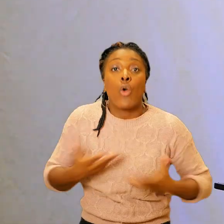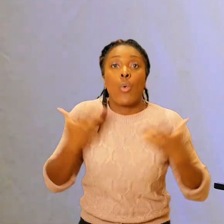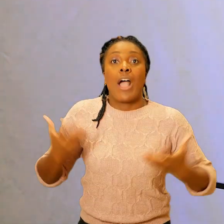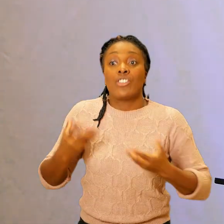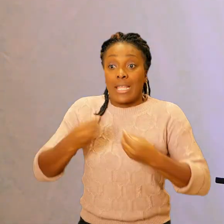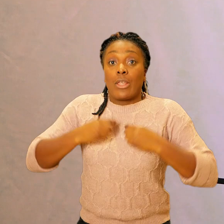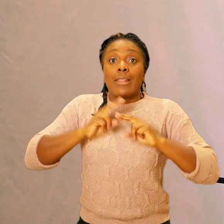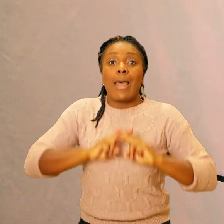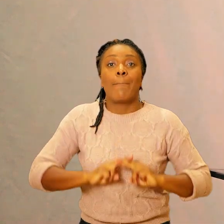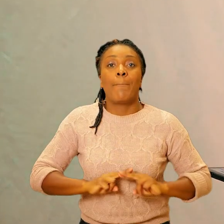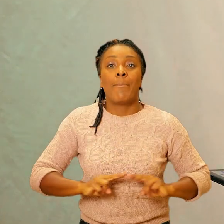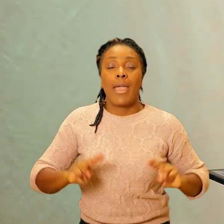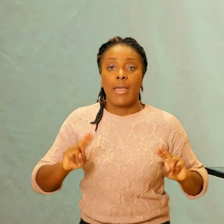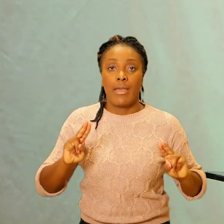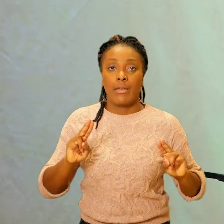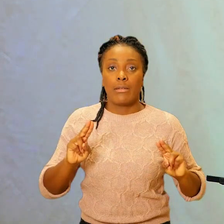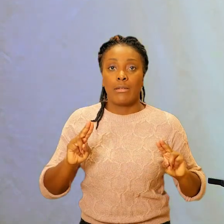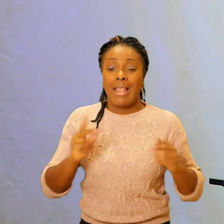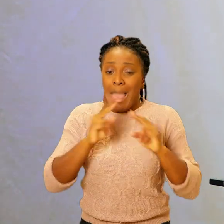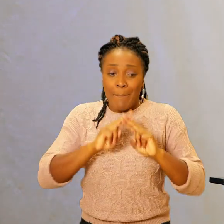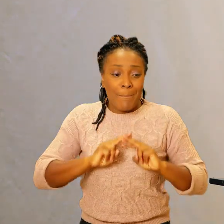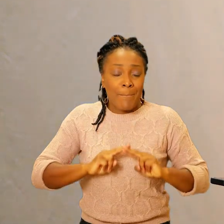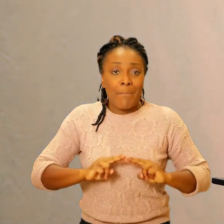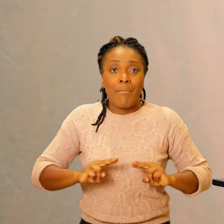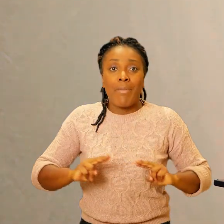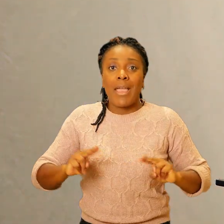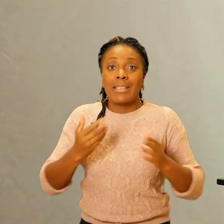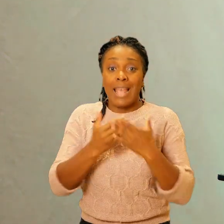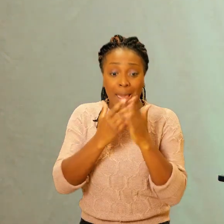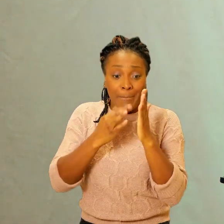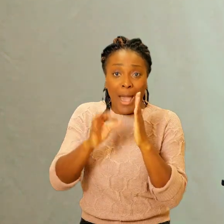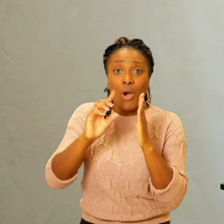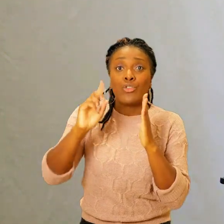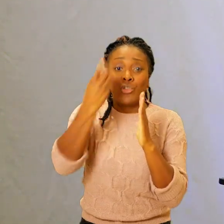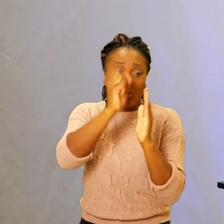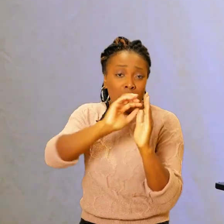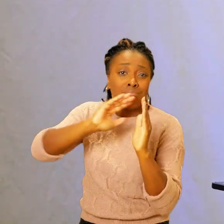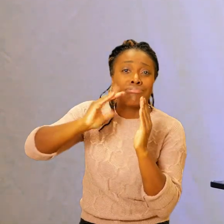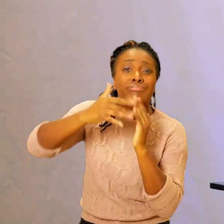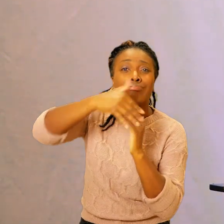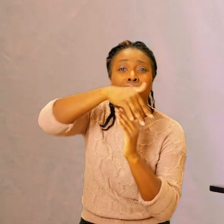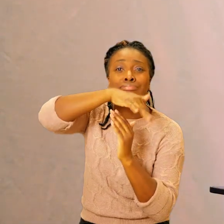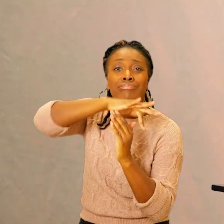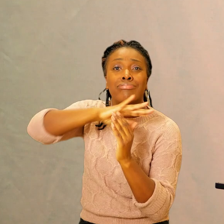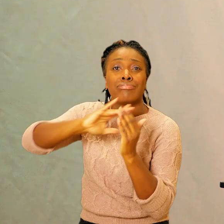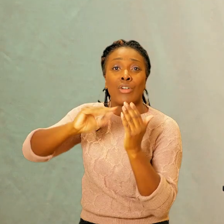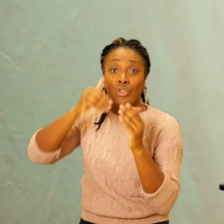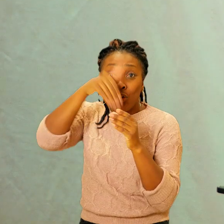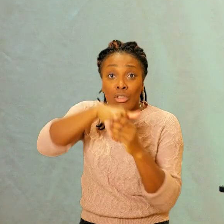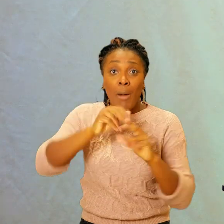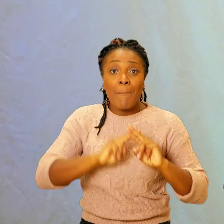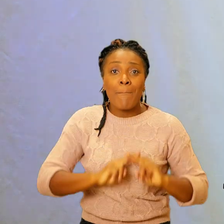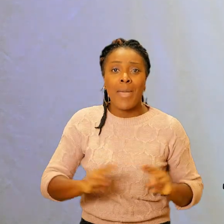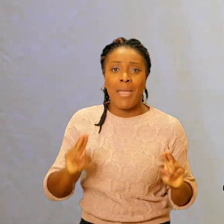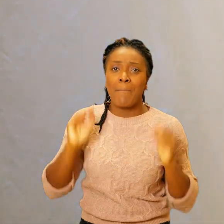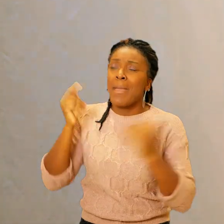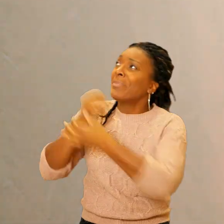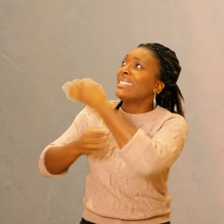Dieu, eh bien, c'est ce qui enveloppe sa propre parole et qui te fait que tu la reçois, même si elle est dure à entendre, que c'est un